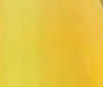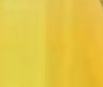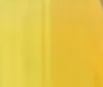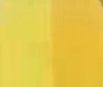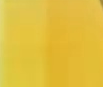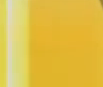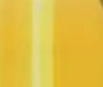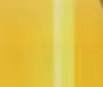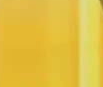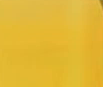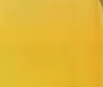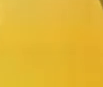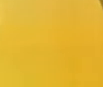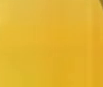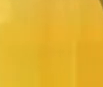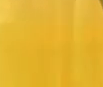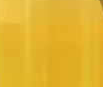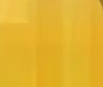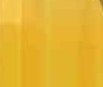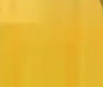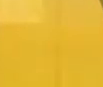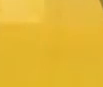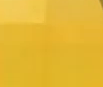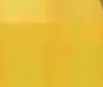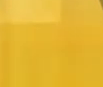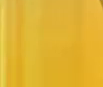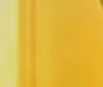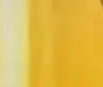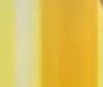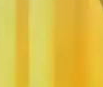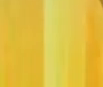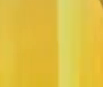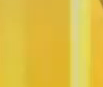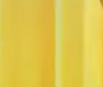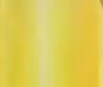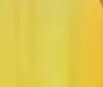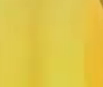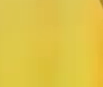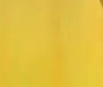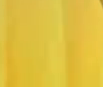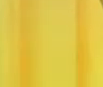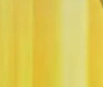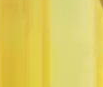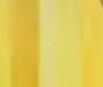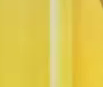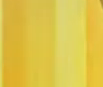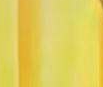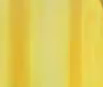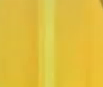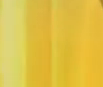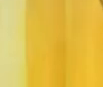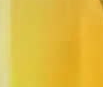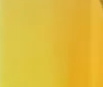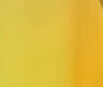نحمد الله على نعمة الأمن والأمان والسلام والاستقرار التي تستجب منا